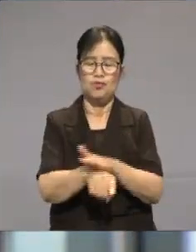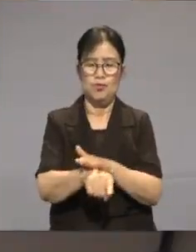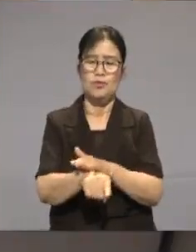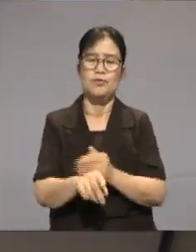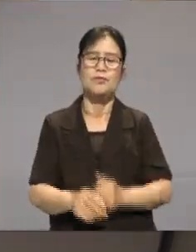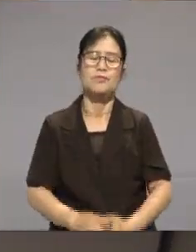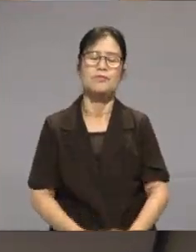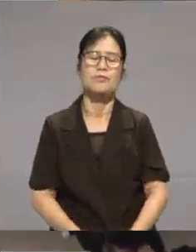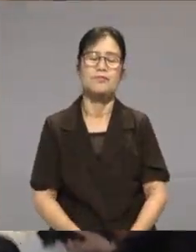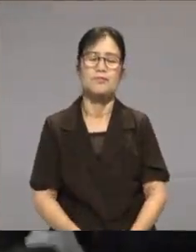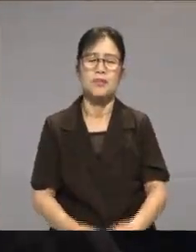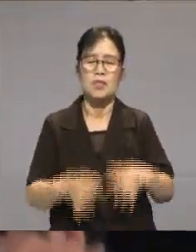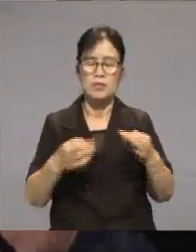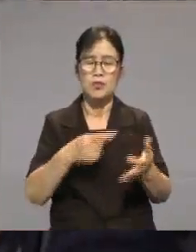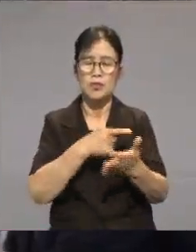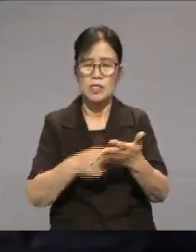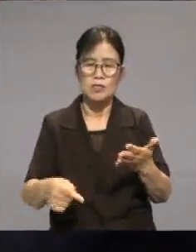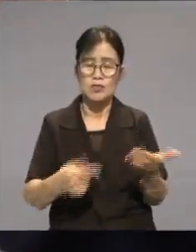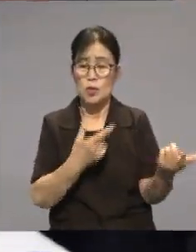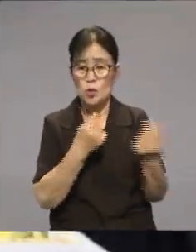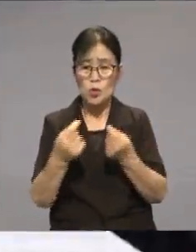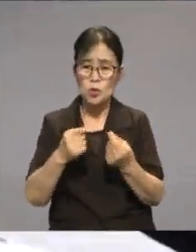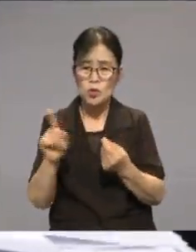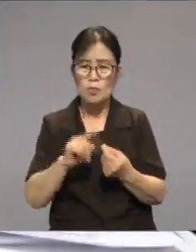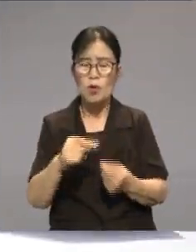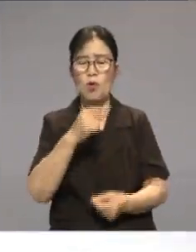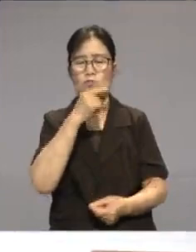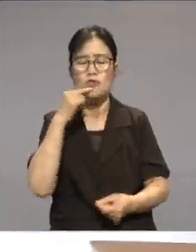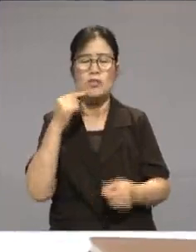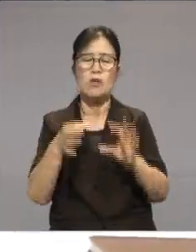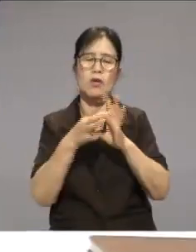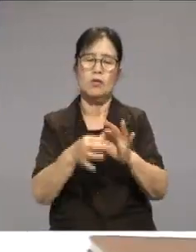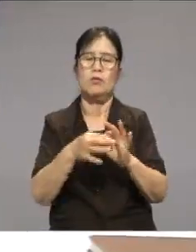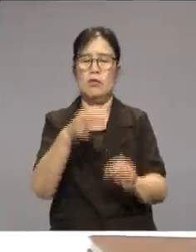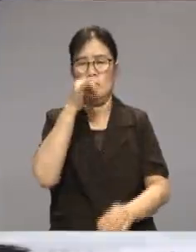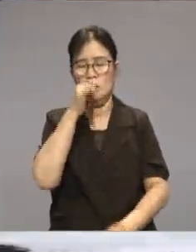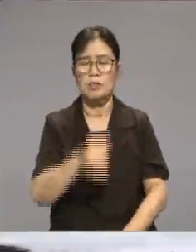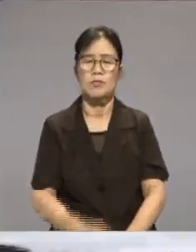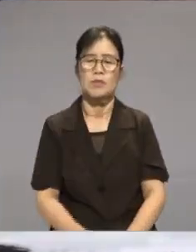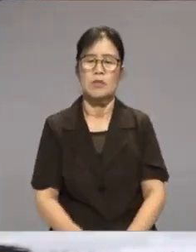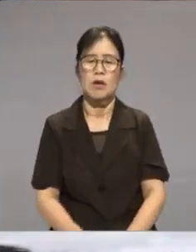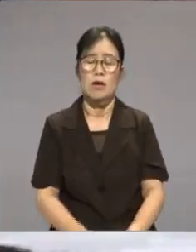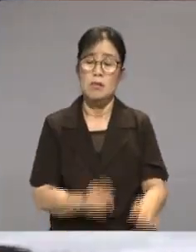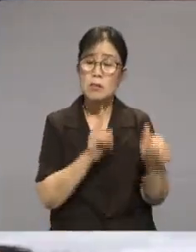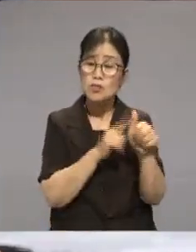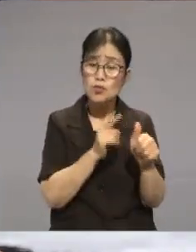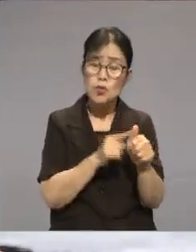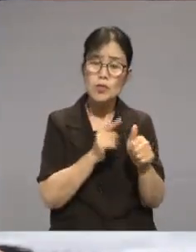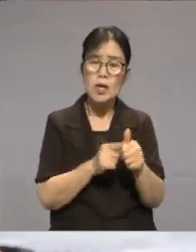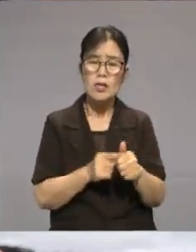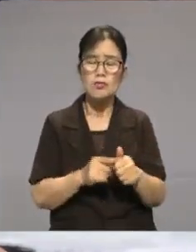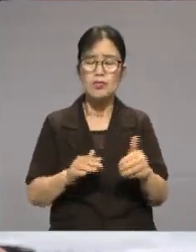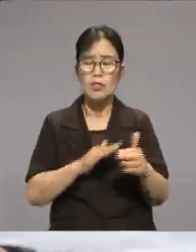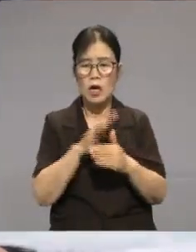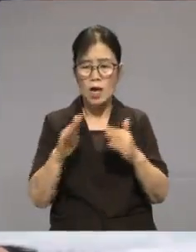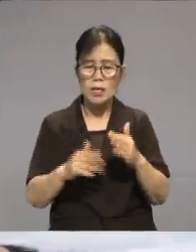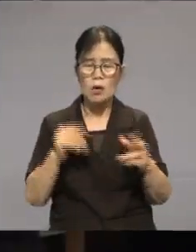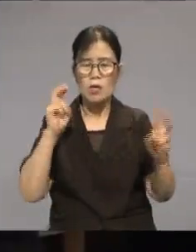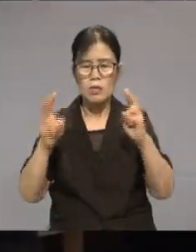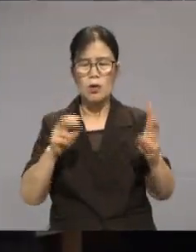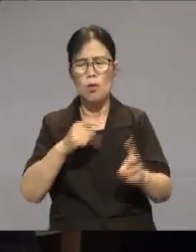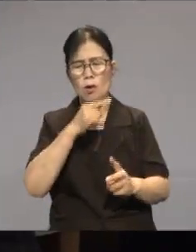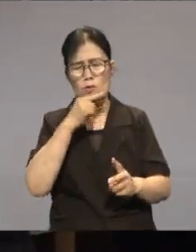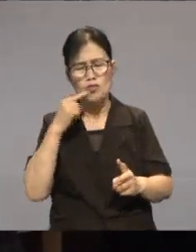과제다. 금융 리스크의 공통점은 부채와 연관이 있다는 것. 김 후보자는 우리 가계와 기업이